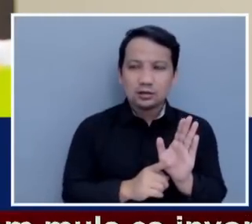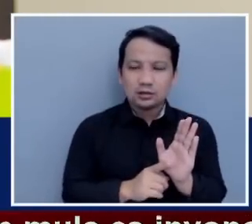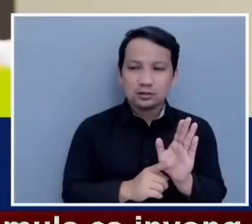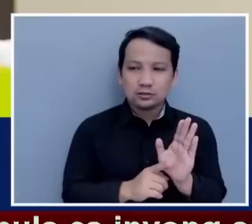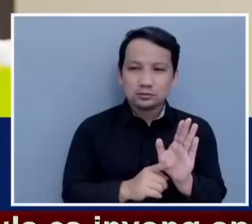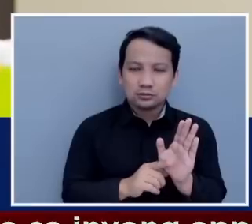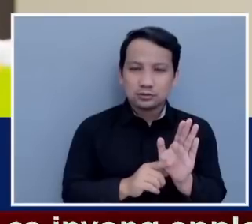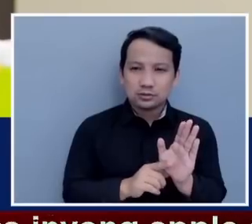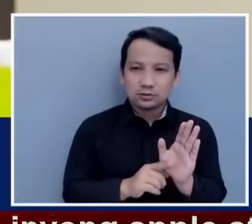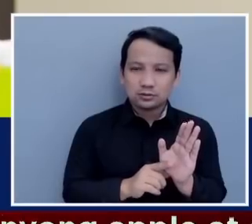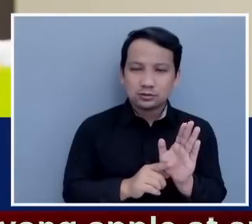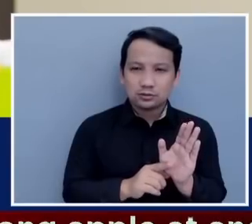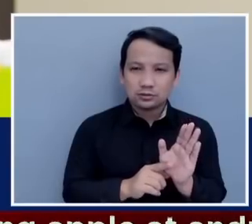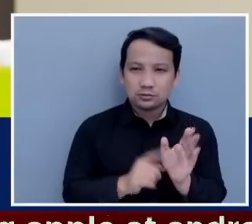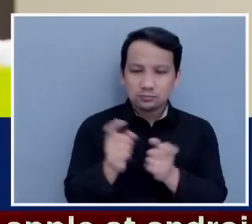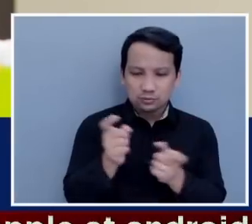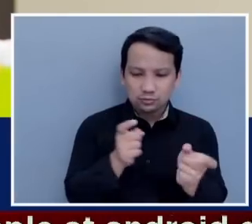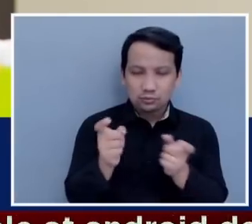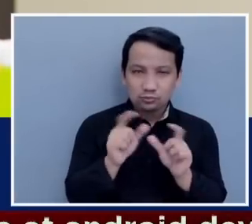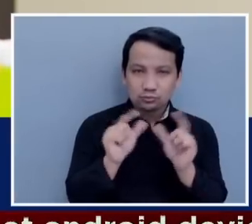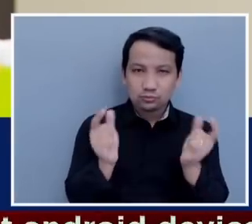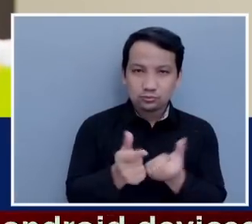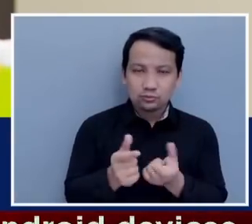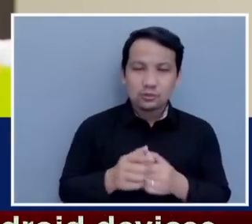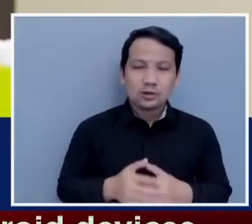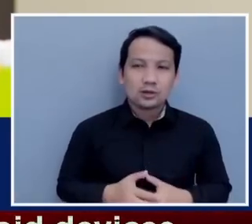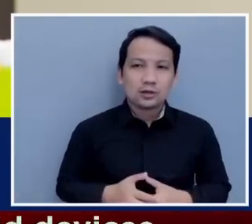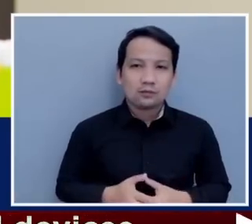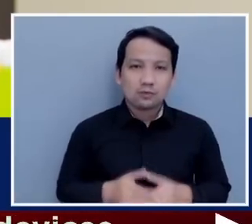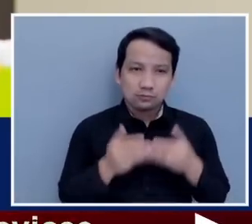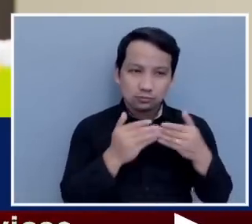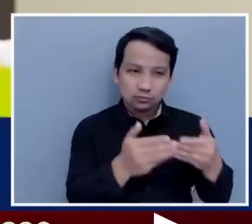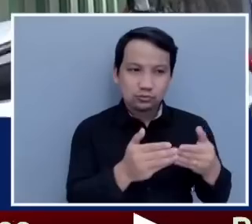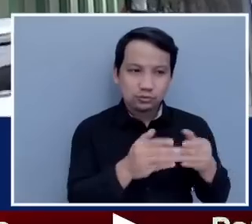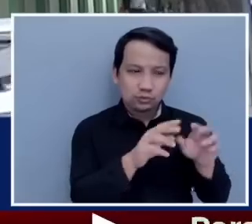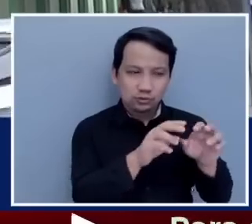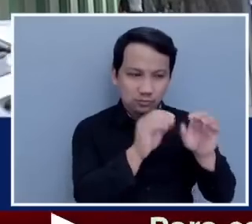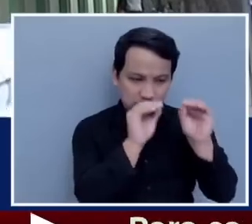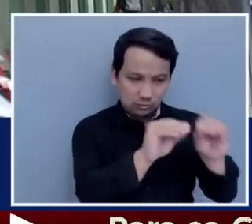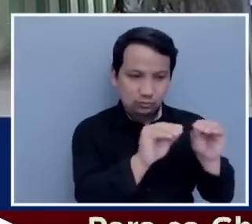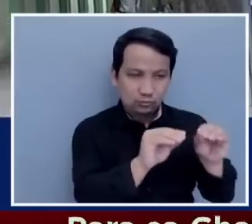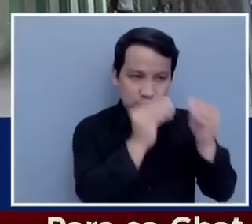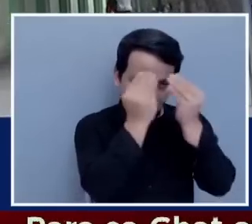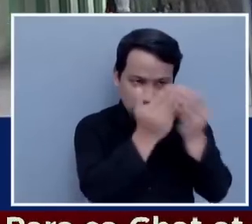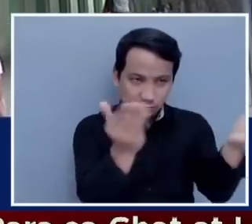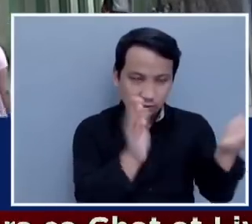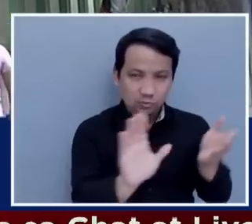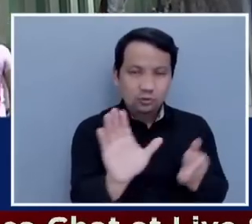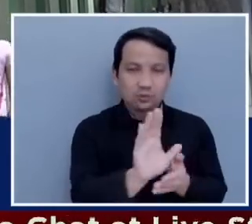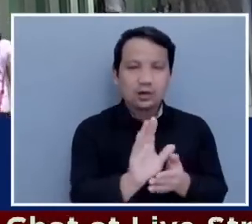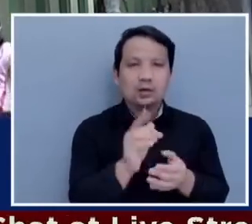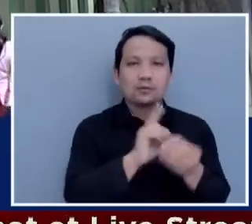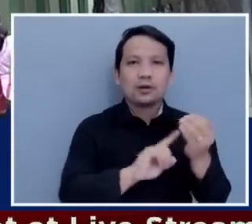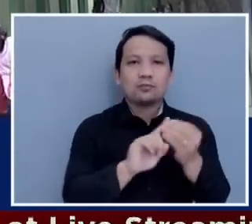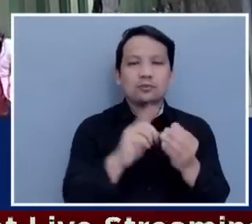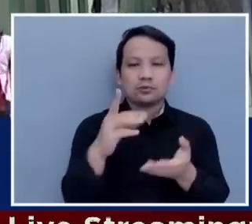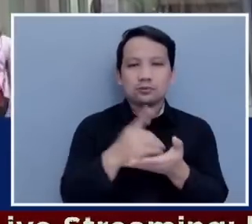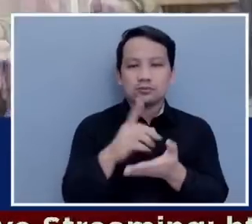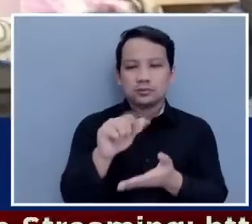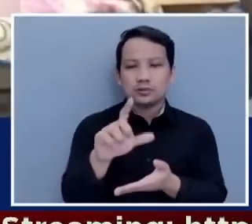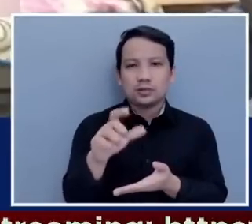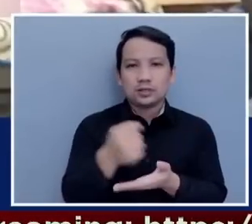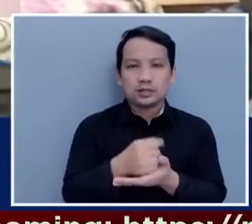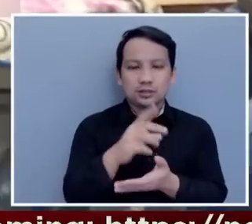insect and vermin control group, no? At patuloy yung pag-educate natin. Batay naman sa datos ng Department of